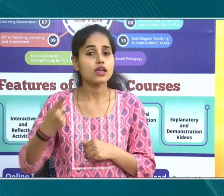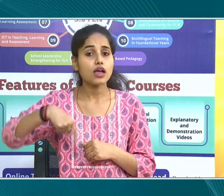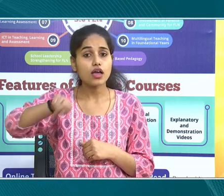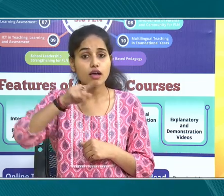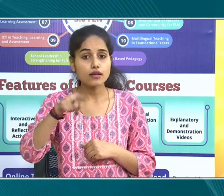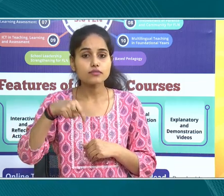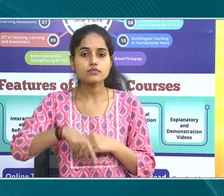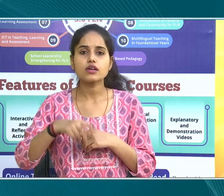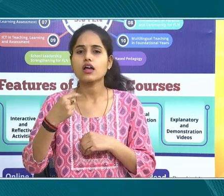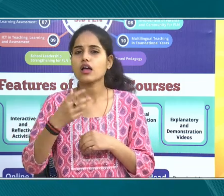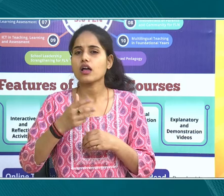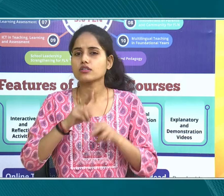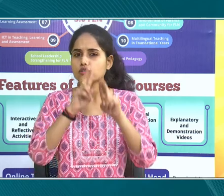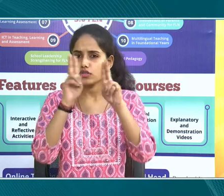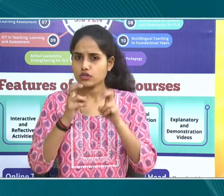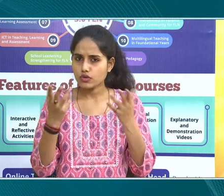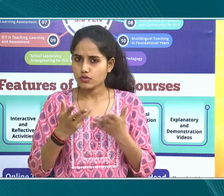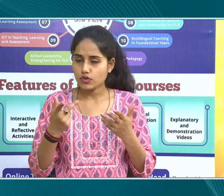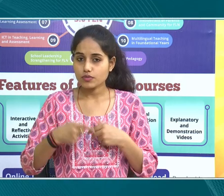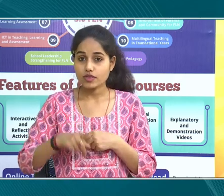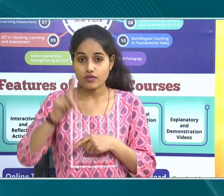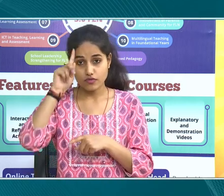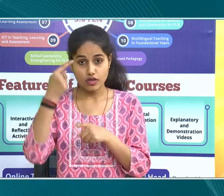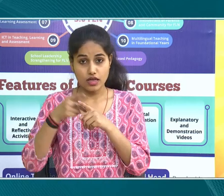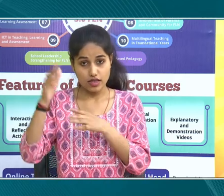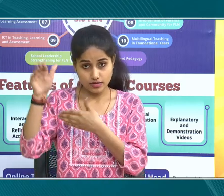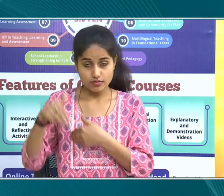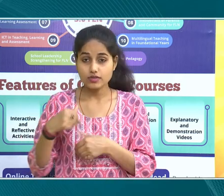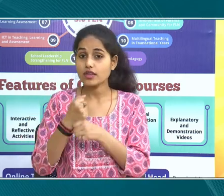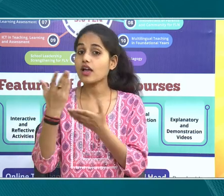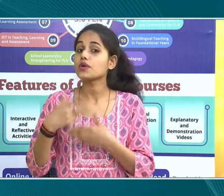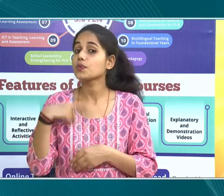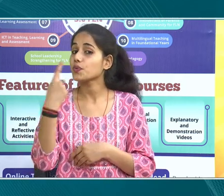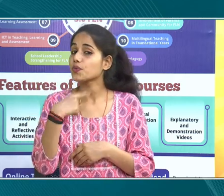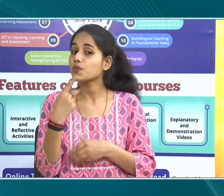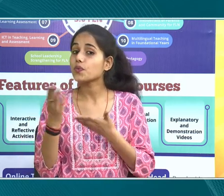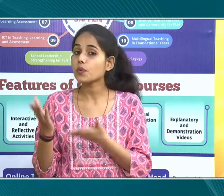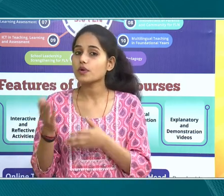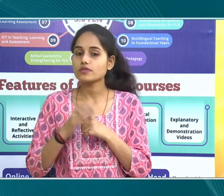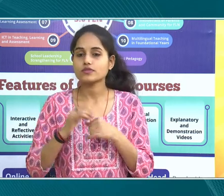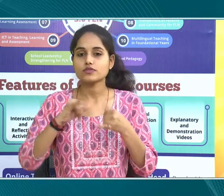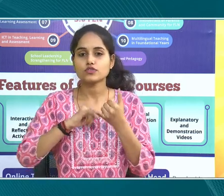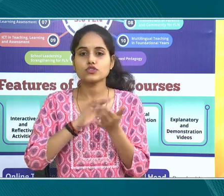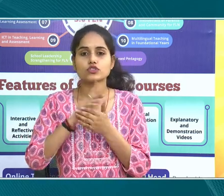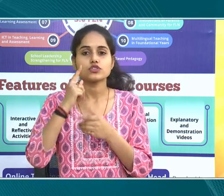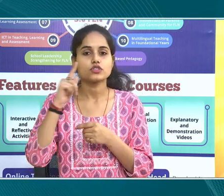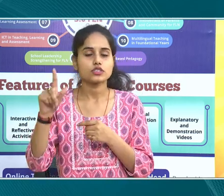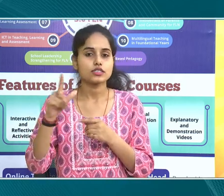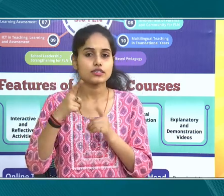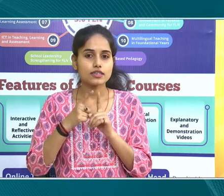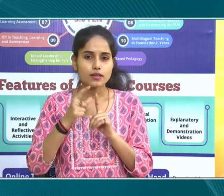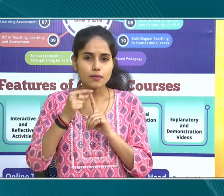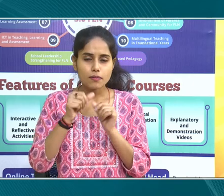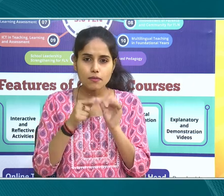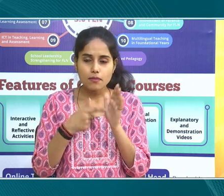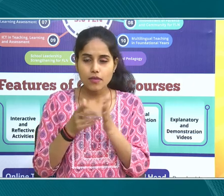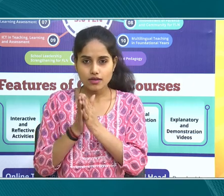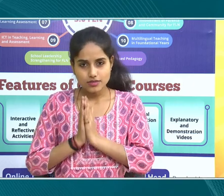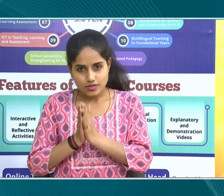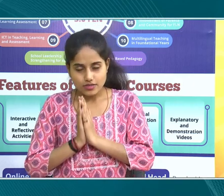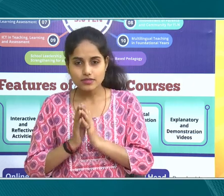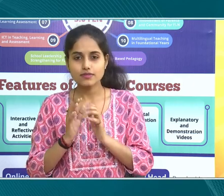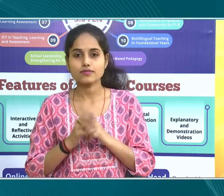आज सब्जेक्ट है जो विषय है उसे पढ़ने के लिए जो हमारी एक्सपर्ट है वो स्टूडियो में है मैं आप सब का तारीफ कर रहा हूं डॉक्टर शिल्पा जायसवाल है हमारे साथ डॉक्टर शिल्पा नमस्कार